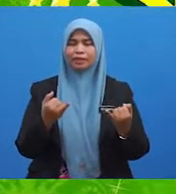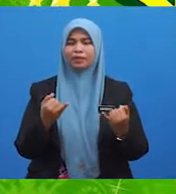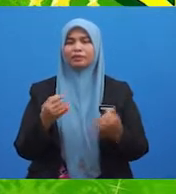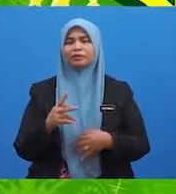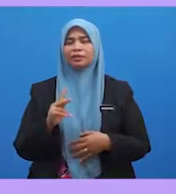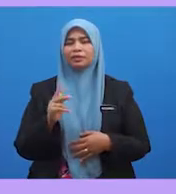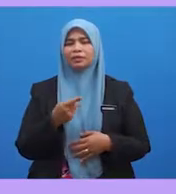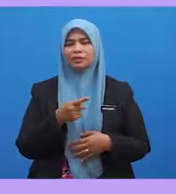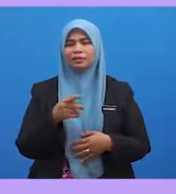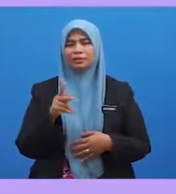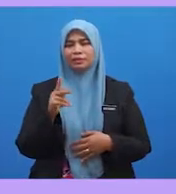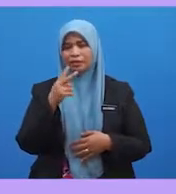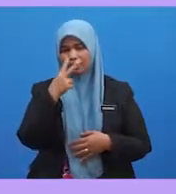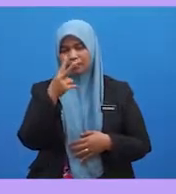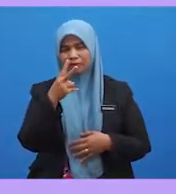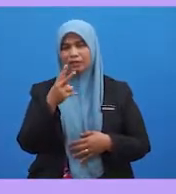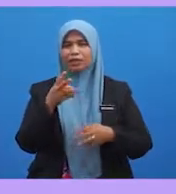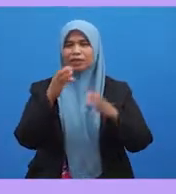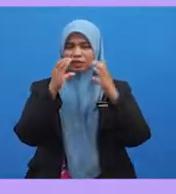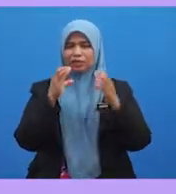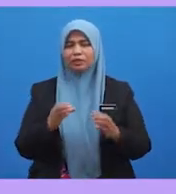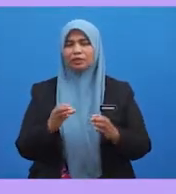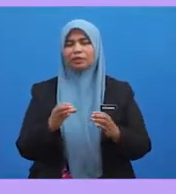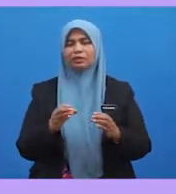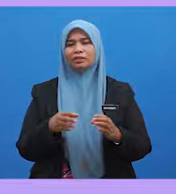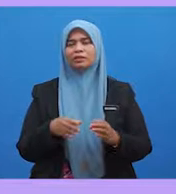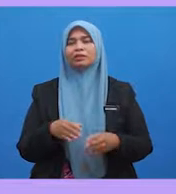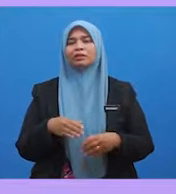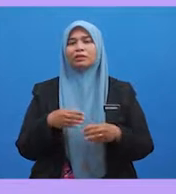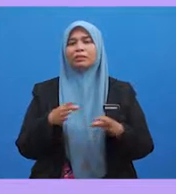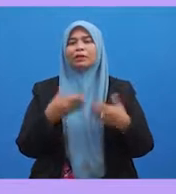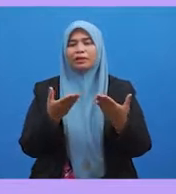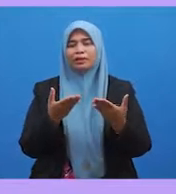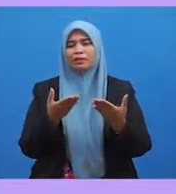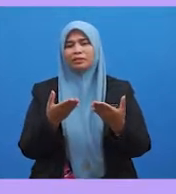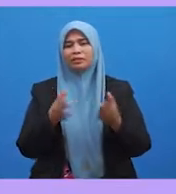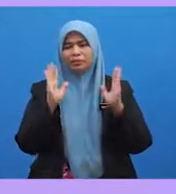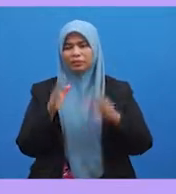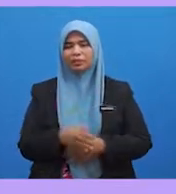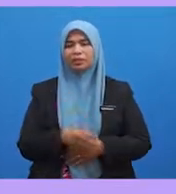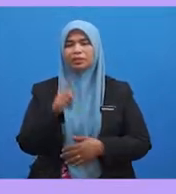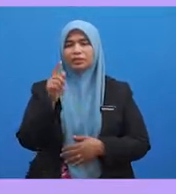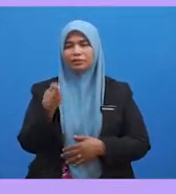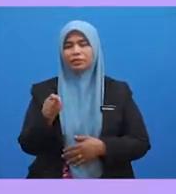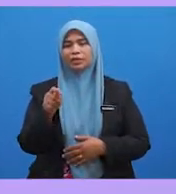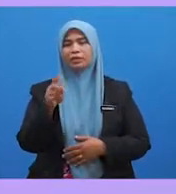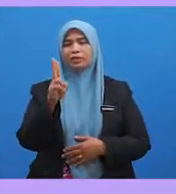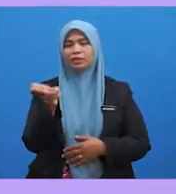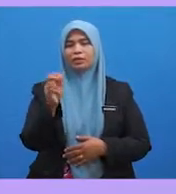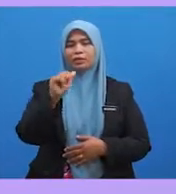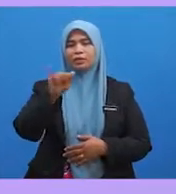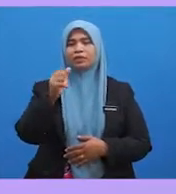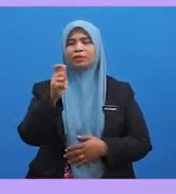tadi. Sekarang, pastinya murid-murid akan tertanya-tanya bagaimana pula